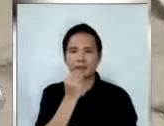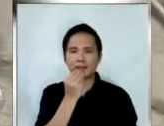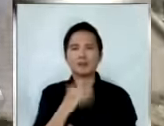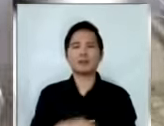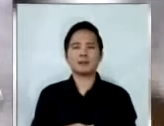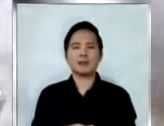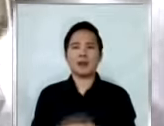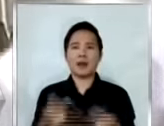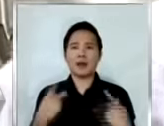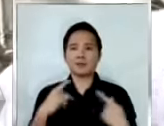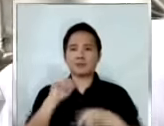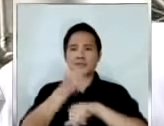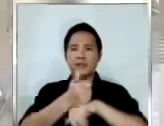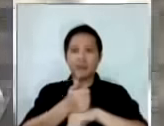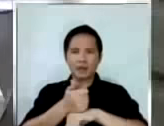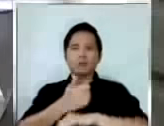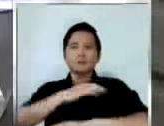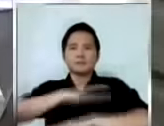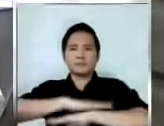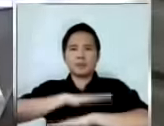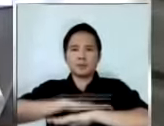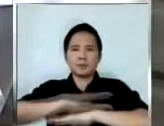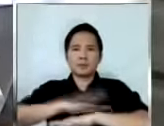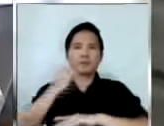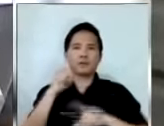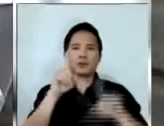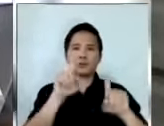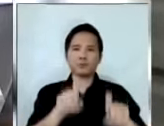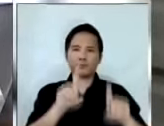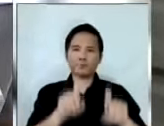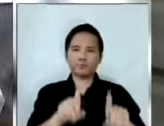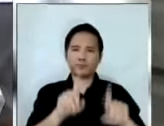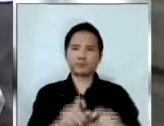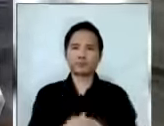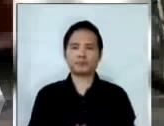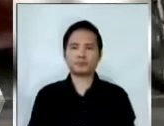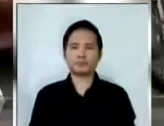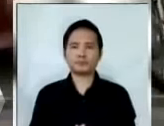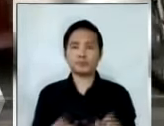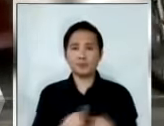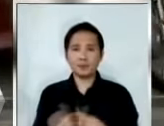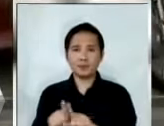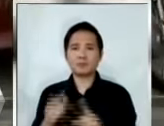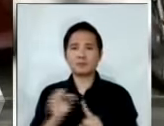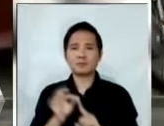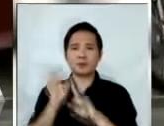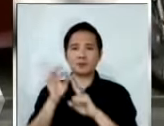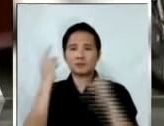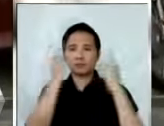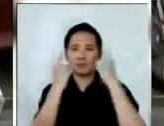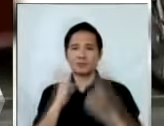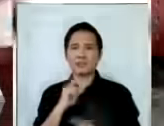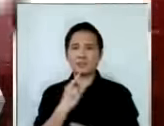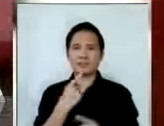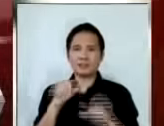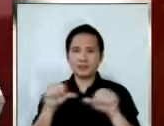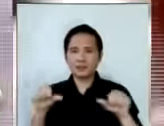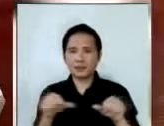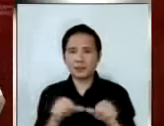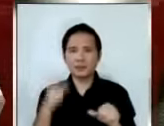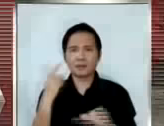booth para sa agad na testing. Nananatili namang nasa special concern area lockdown ang ilang bahagi ng Ermin Garcia Street